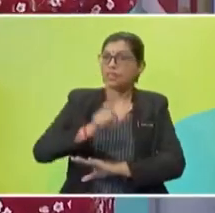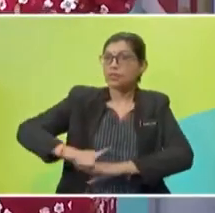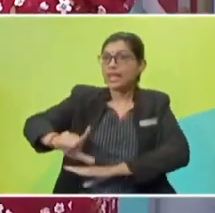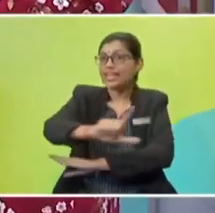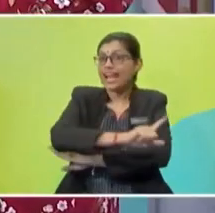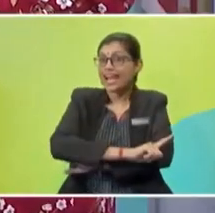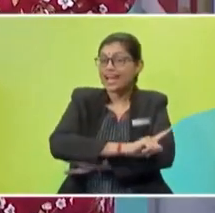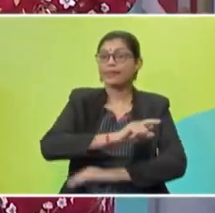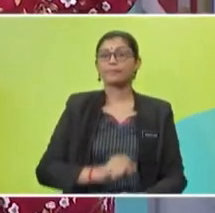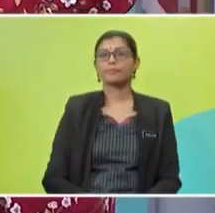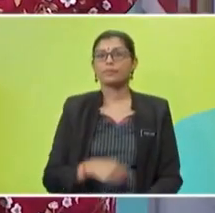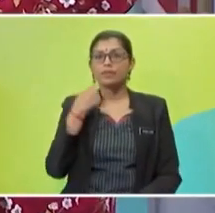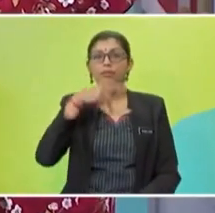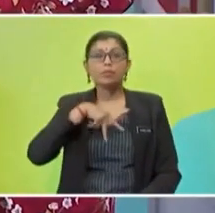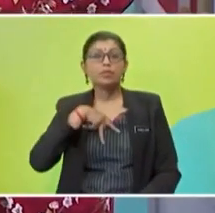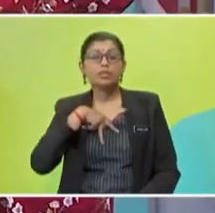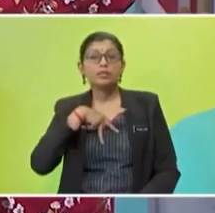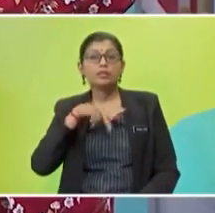punya anpama